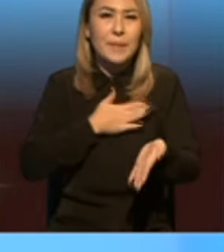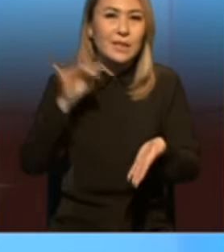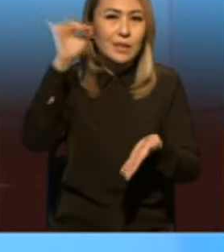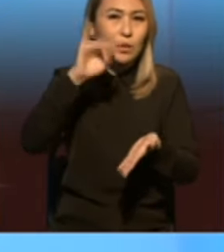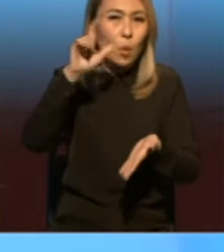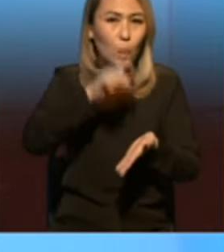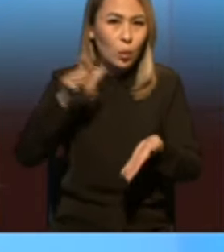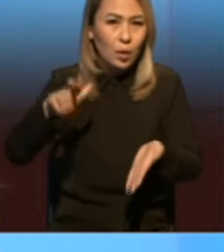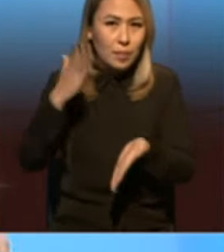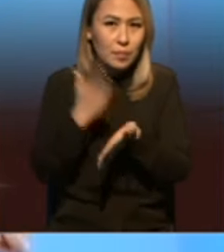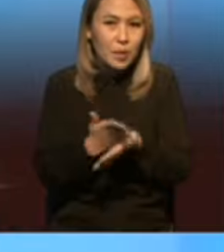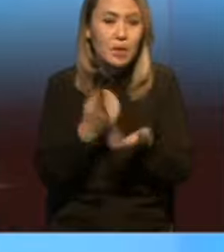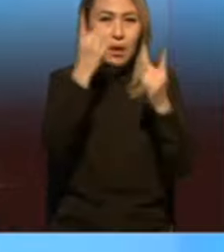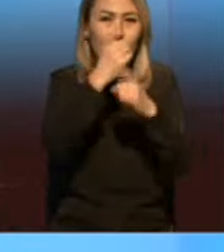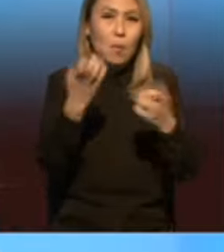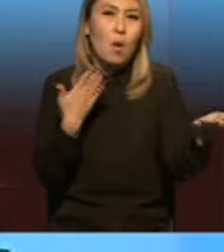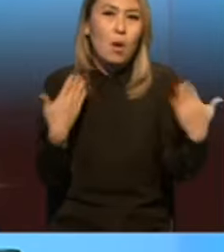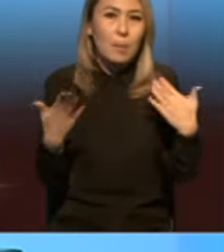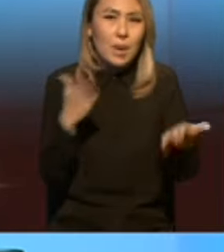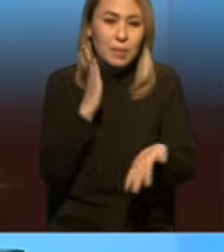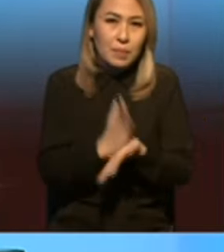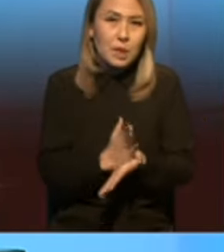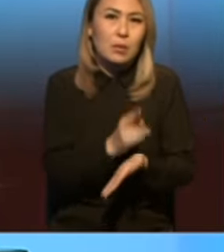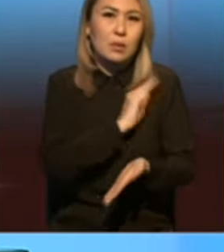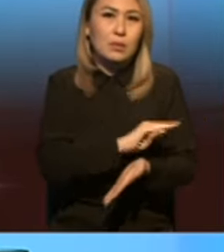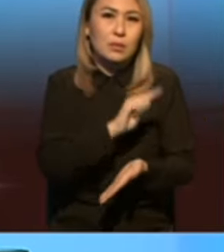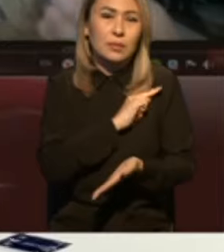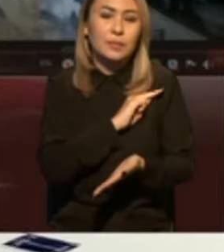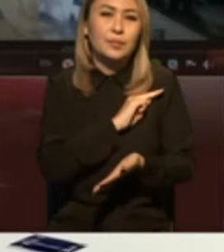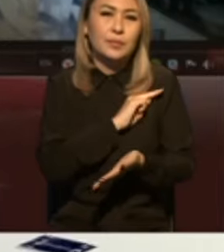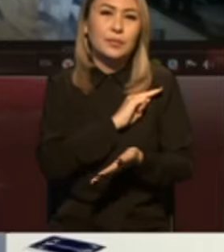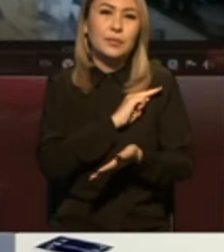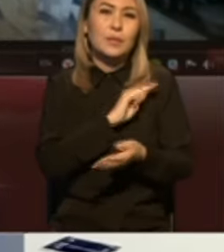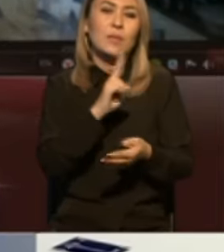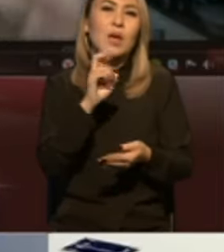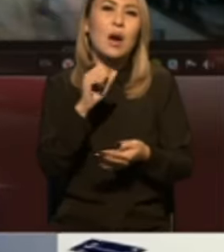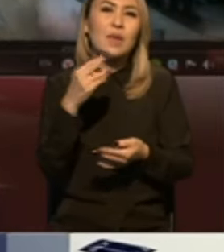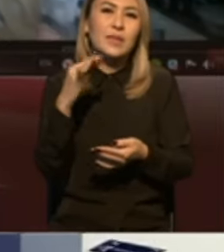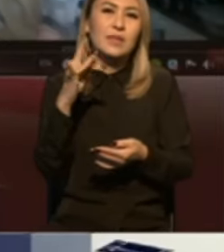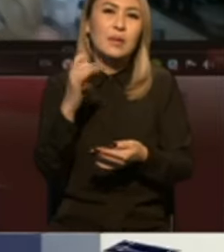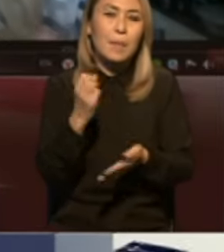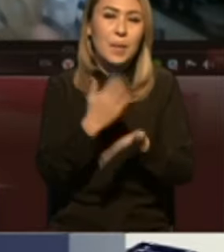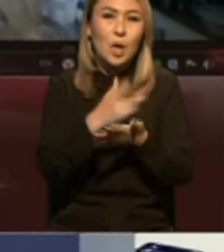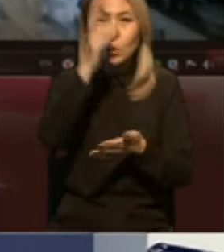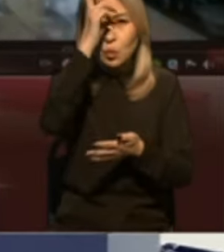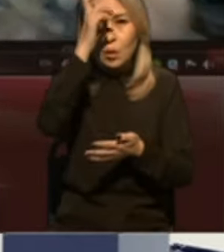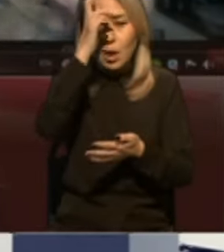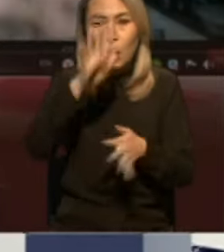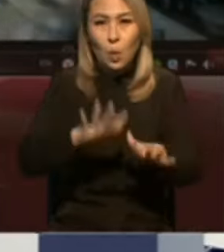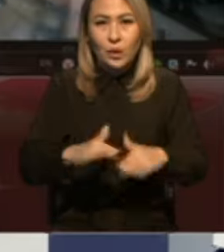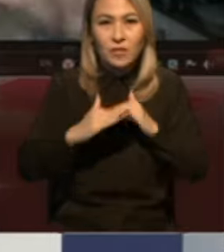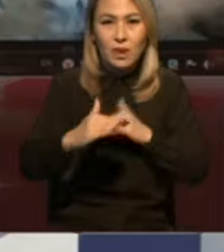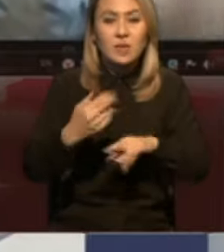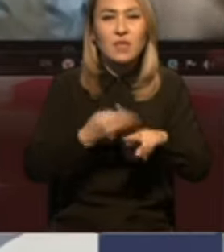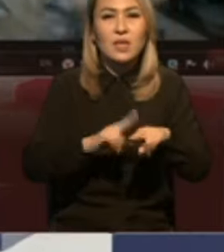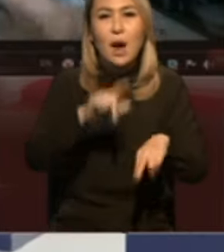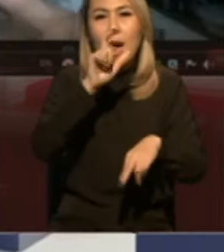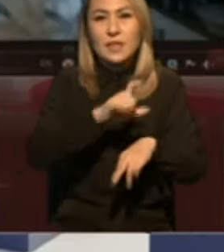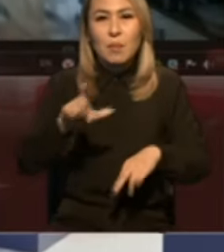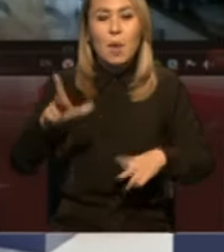бар, я халықаралық қатынастар бар, өз мемлекетте жұмыс істедім, халықаралық қатынастар кафедрасы бар мысалы, түркология кафедрасы бар. Сол жақтың мысалы